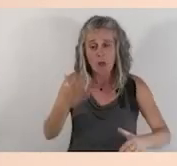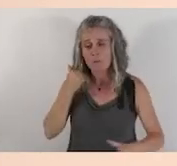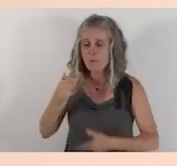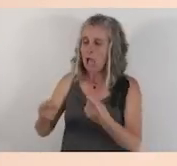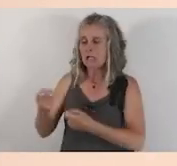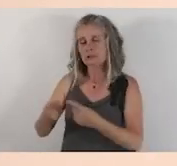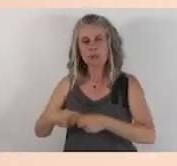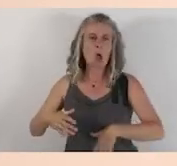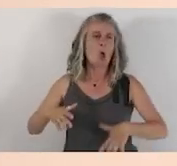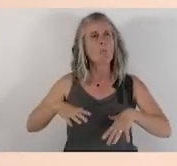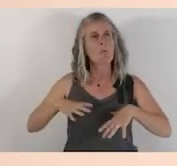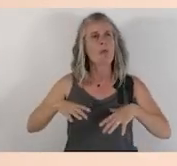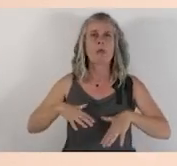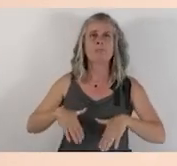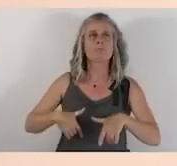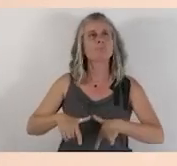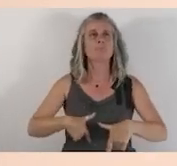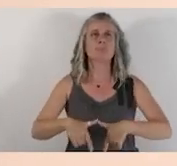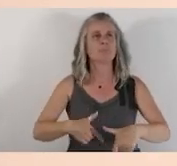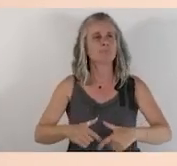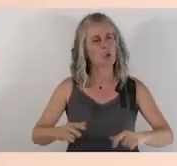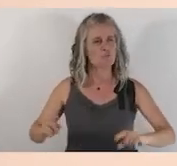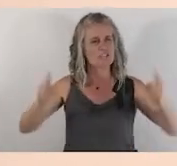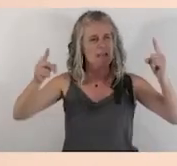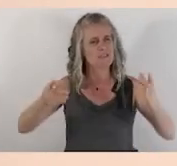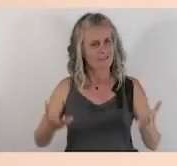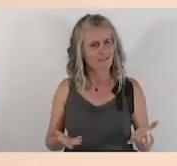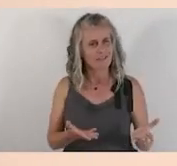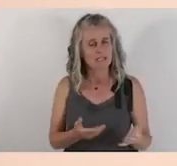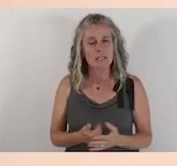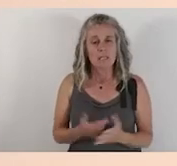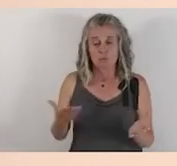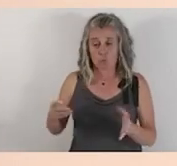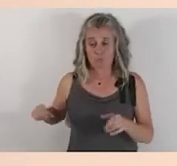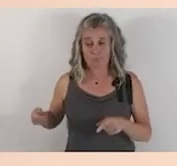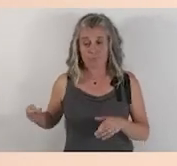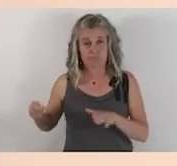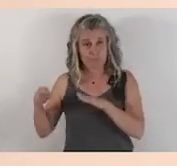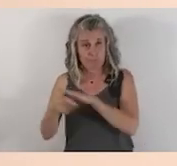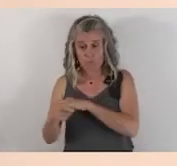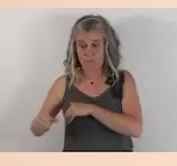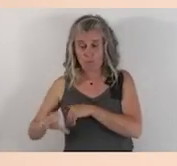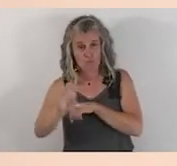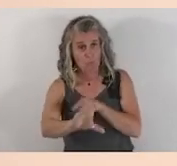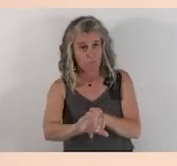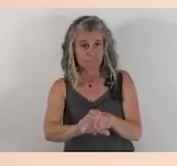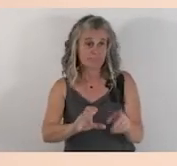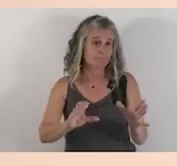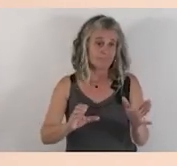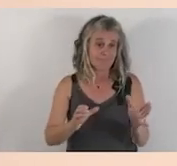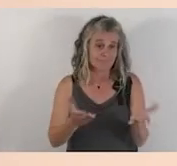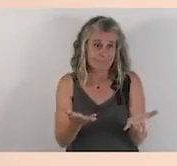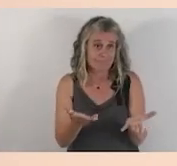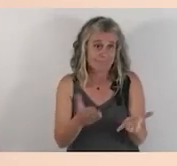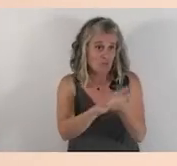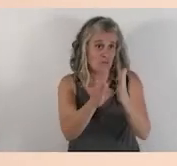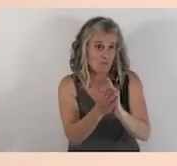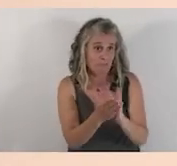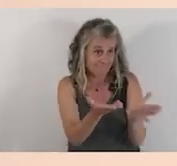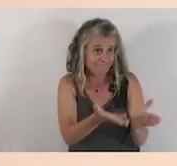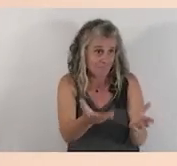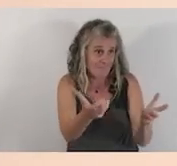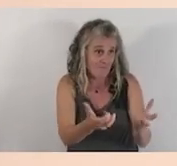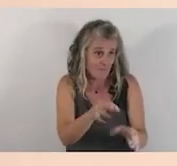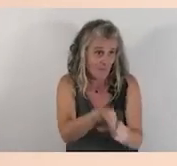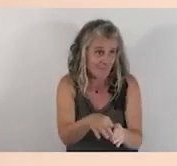dynamique. Donc ce présent rapport propose l'attribution de subventions donc à ces 6 associations, dont certaines on connaît bien, qui sont dans le